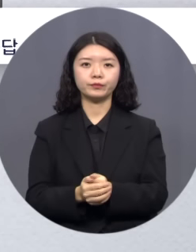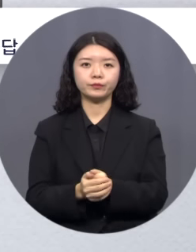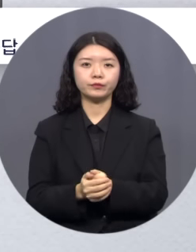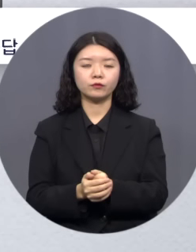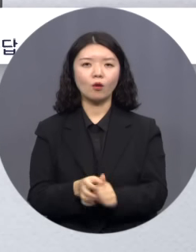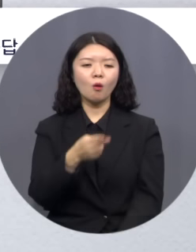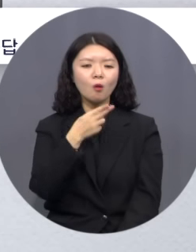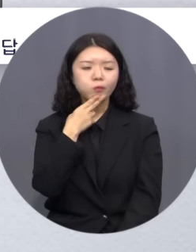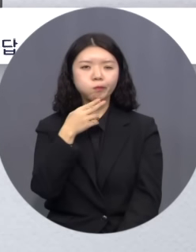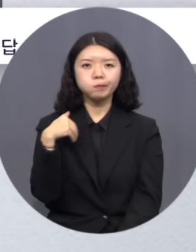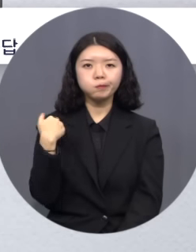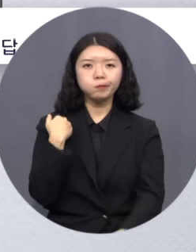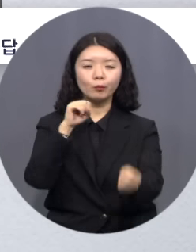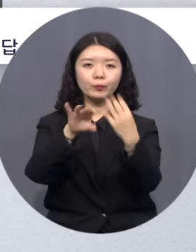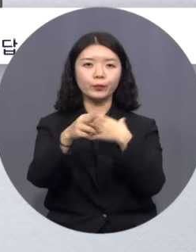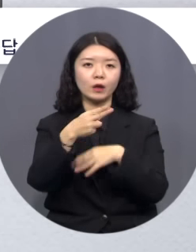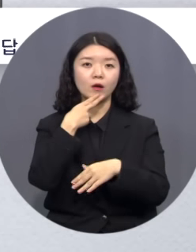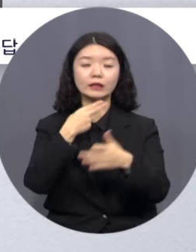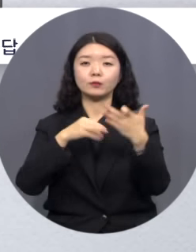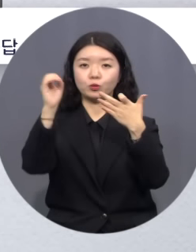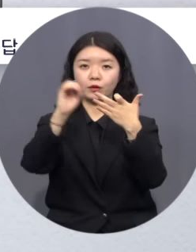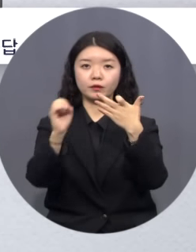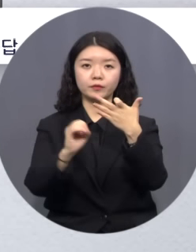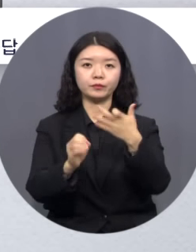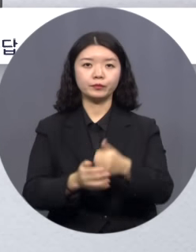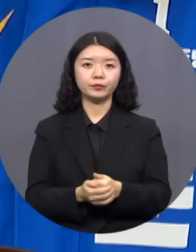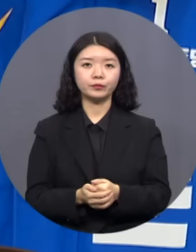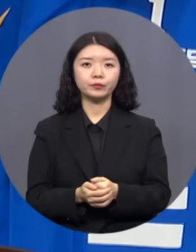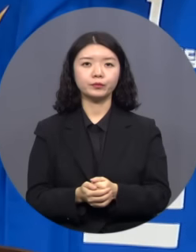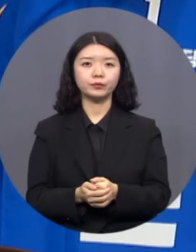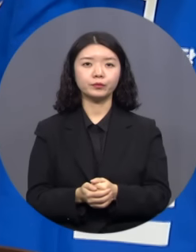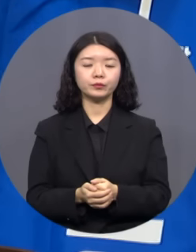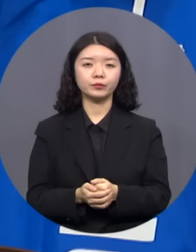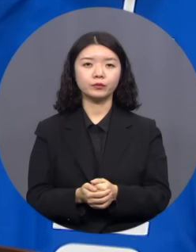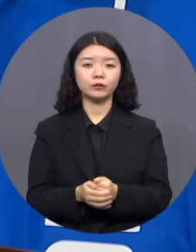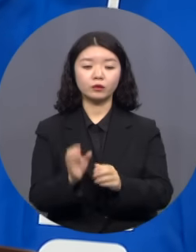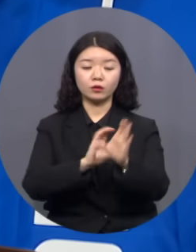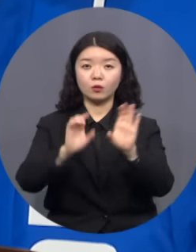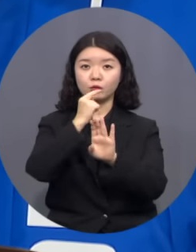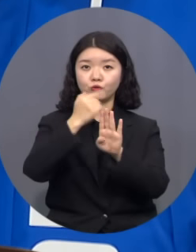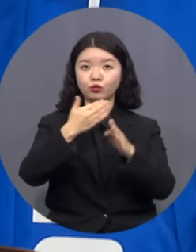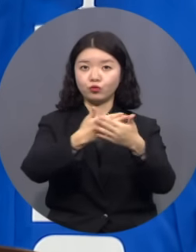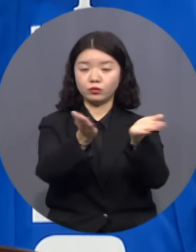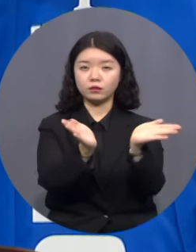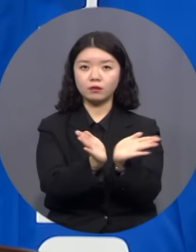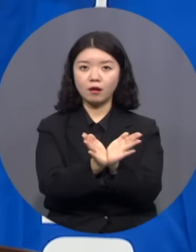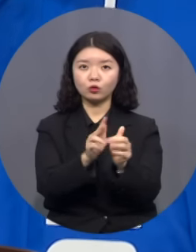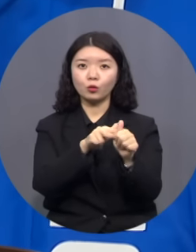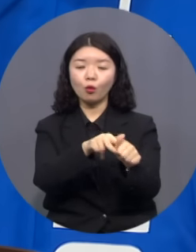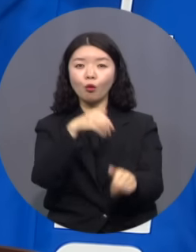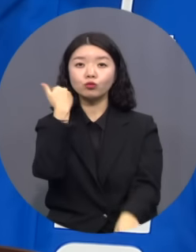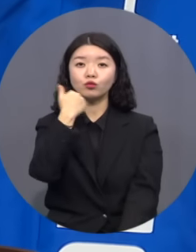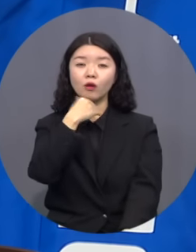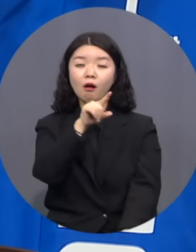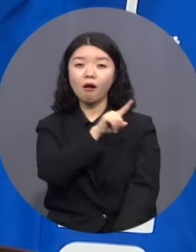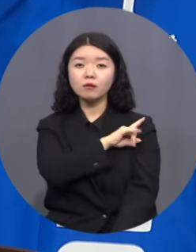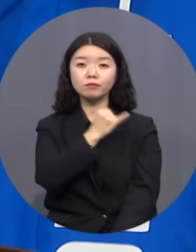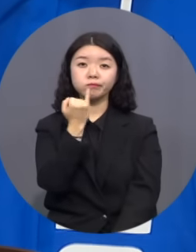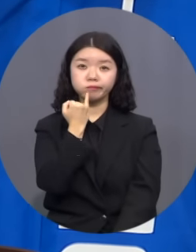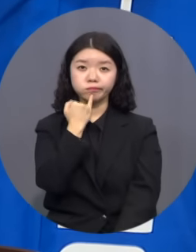없음과 모름 무응답은 19% 있습니다 더불어민주당 후보로는 누가 가장 낫다고